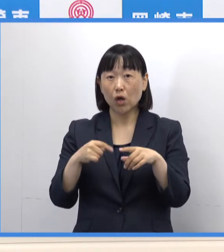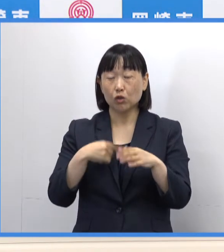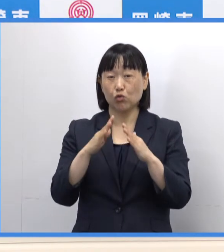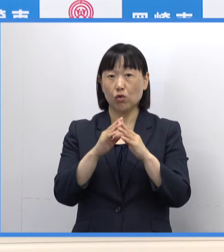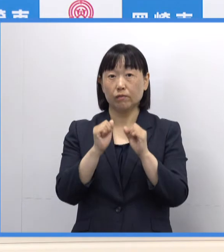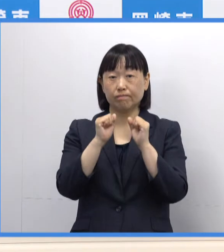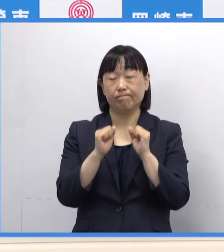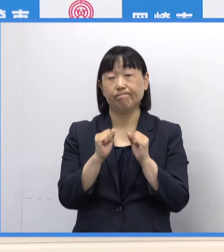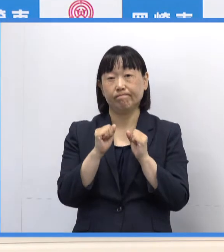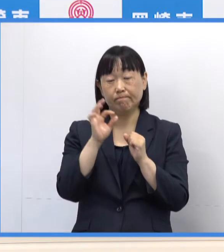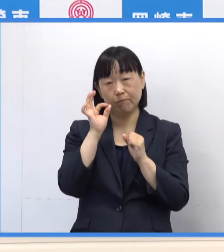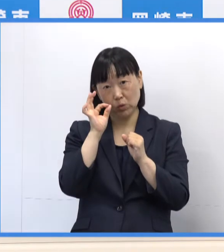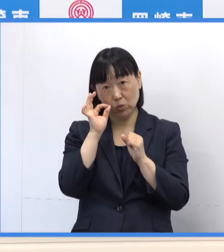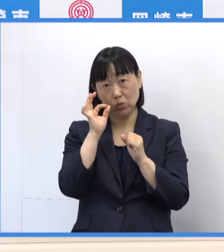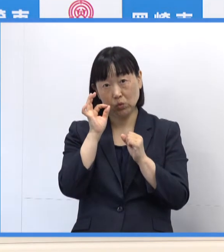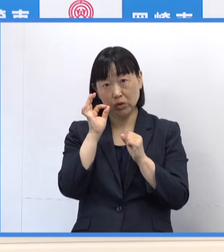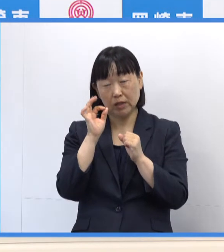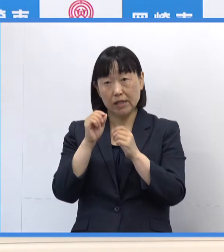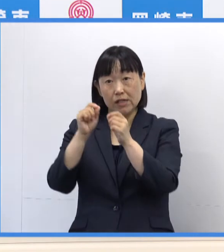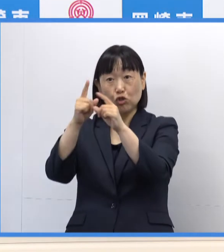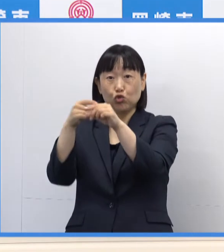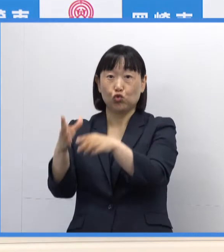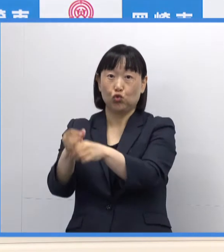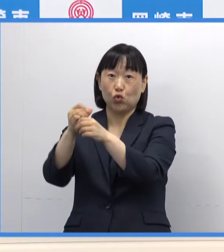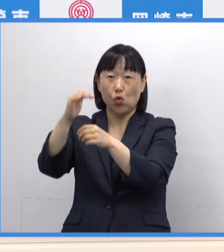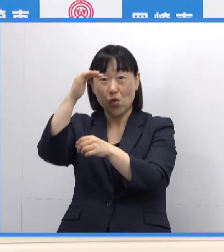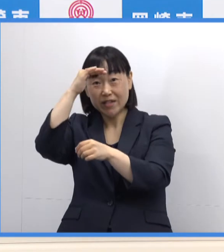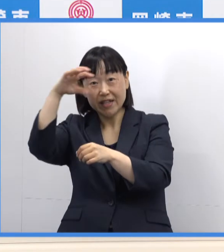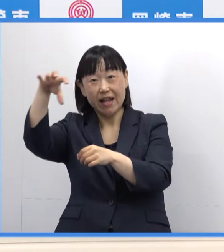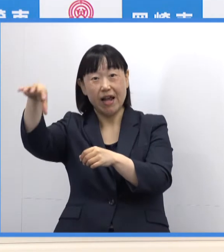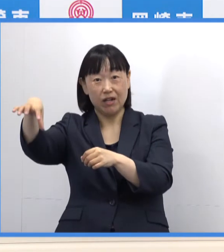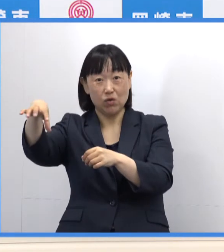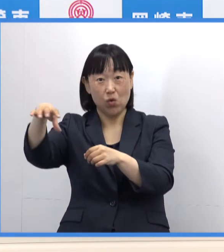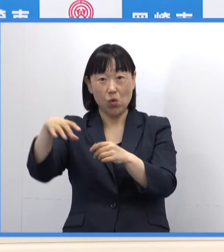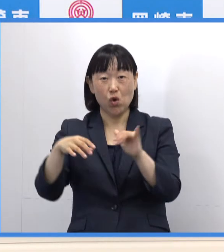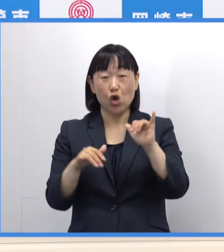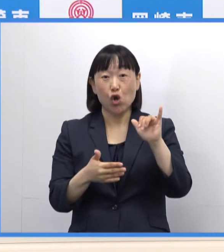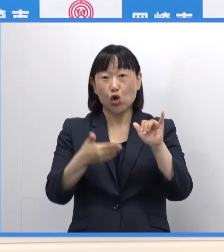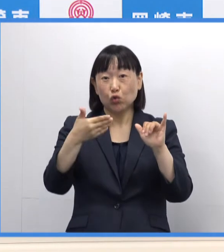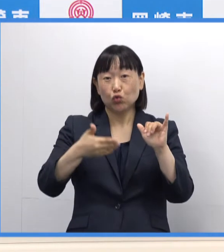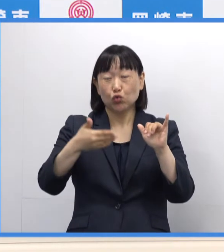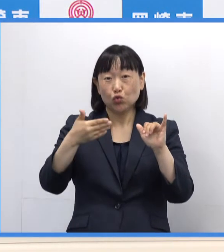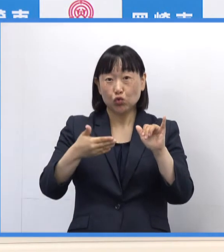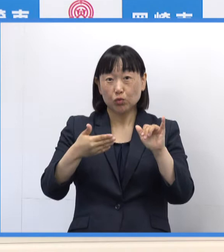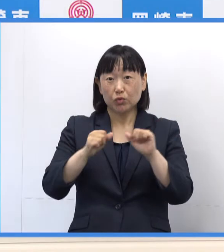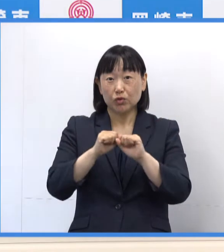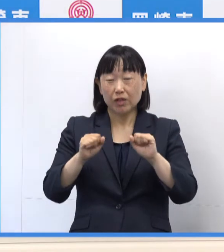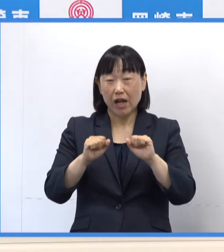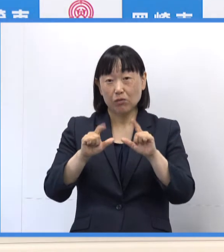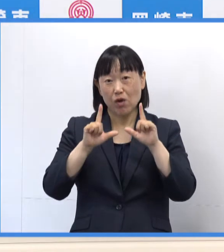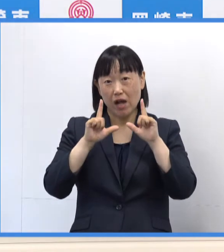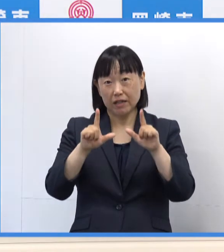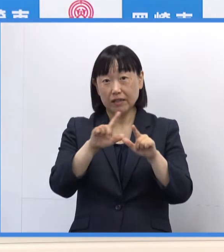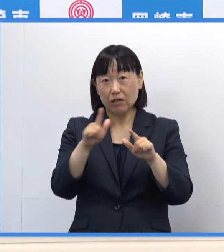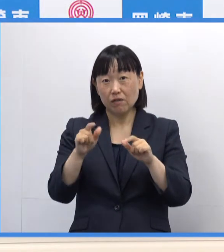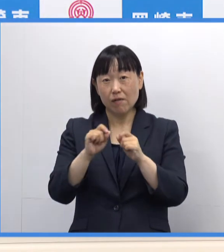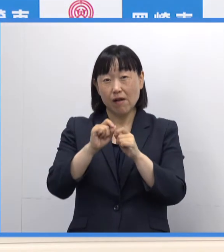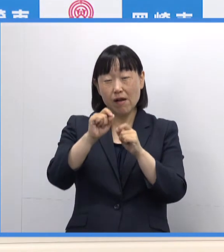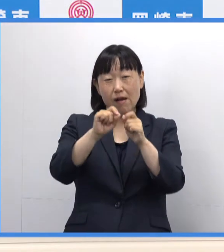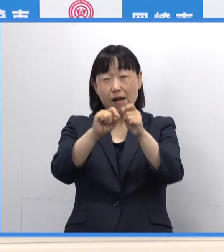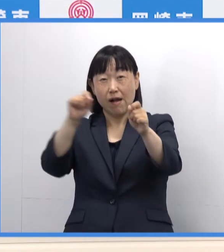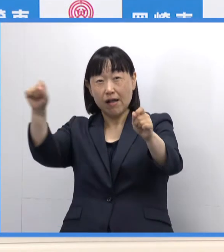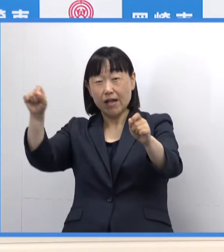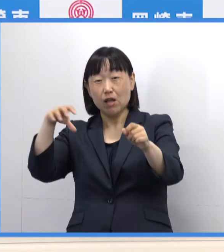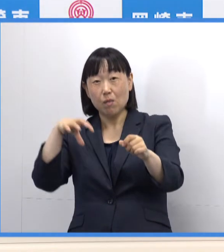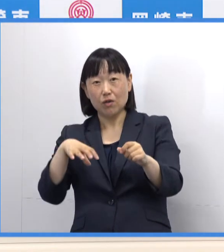るいは中央総合公園サテライト会場、さらには YouTube ライブ配信など、離れた場所からゆっくりと安